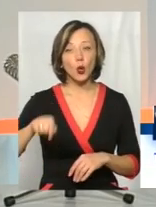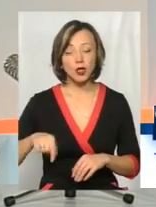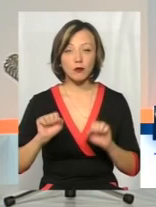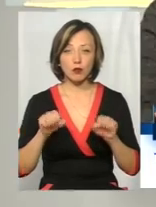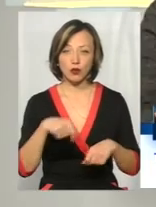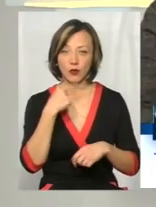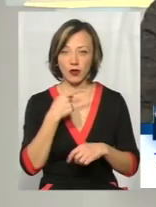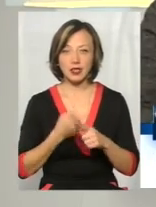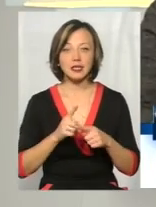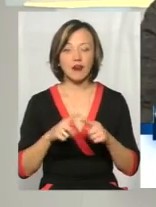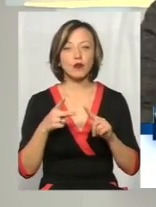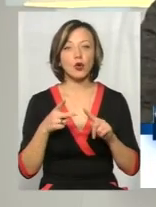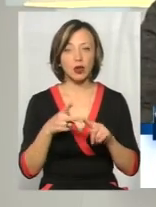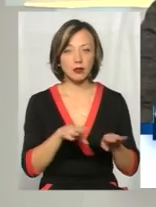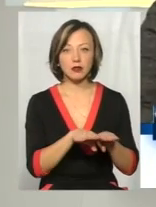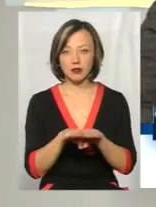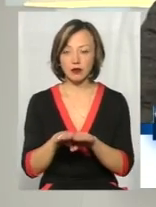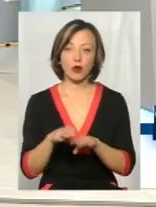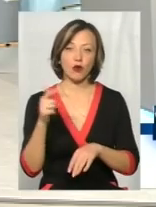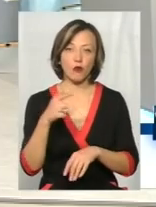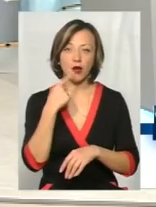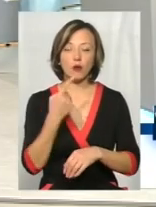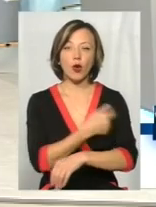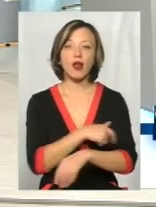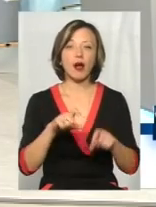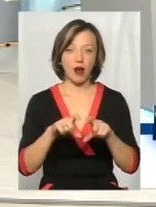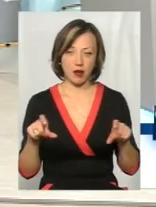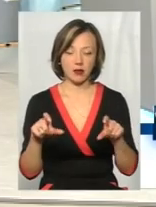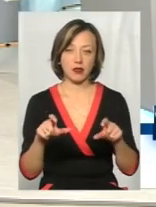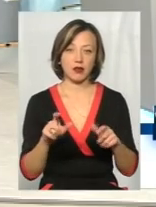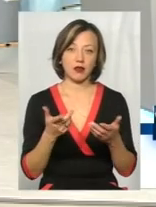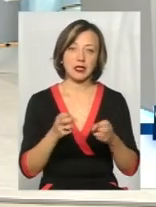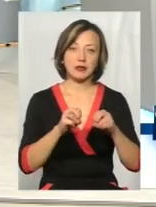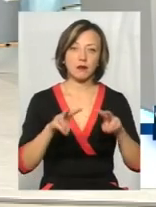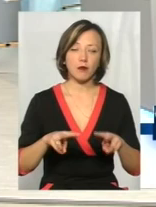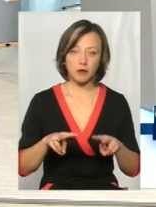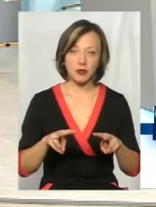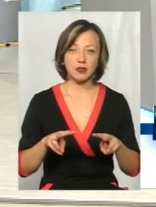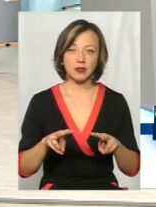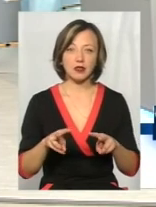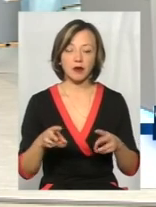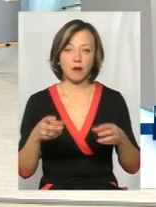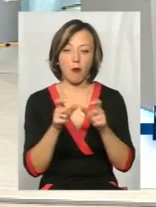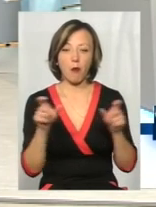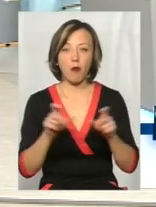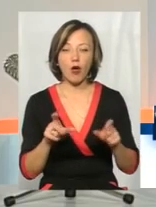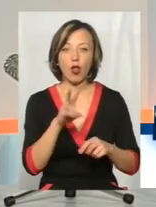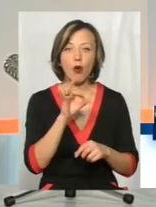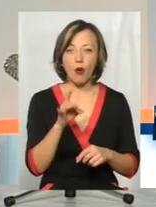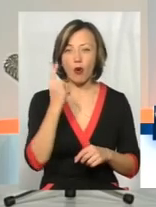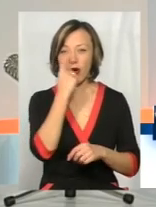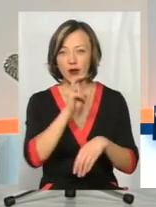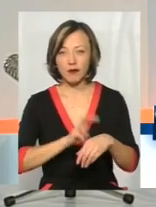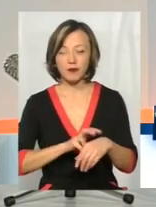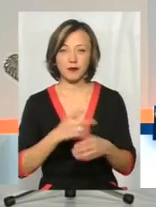що, але скільки... Але це про вторинку. Тобто, це про вторинку. Грубо кажучи, про лікарні, так? Або спеціалізовані поліклініки. Лори, окулісти... Так,